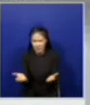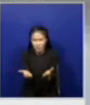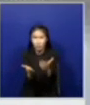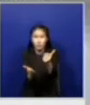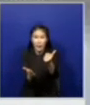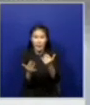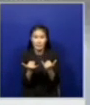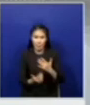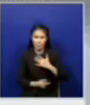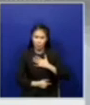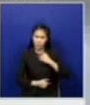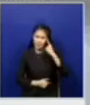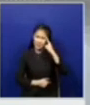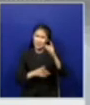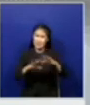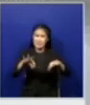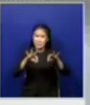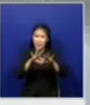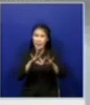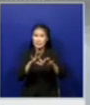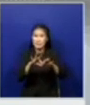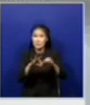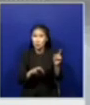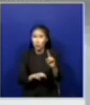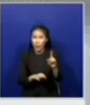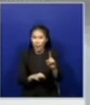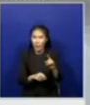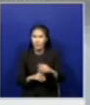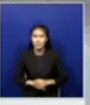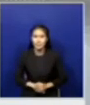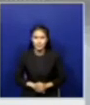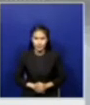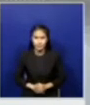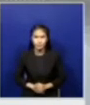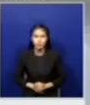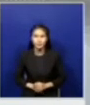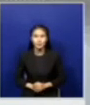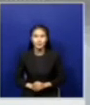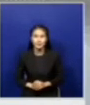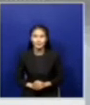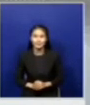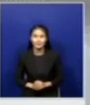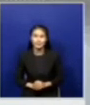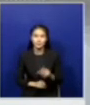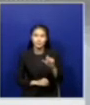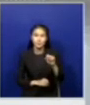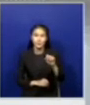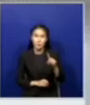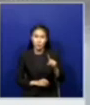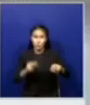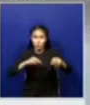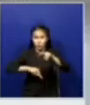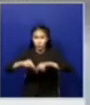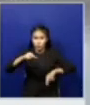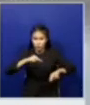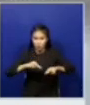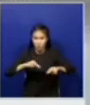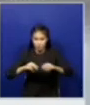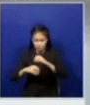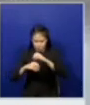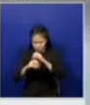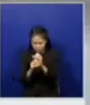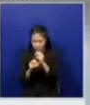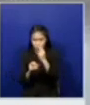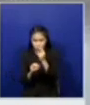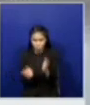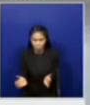มเห็นความสำคัญจำเป็นในประการต่อมาก็คือศูนย์ในการตรวจสอบเชื้อโรคคง